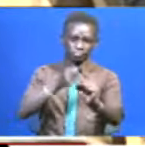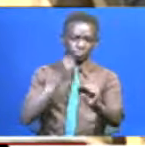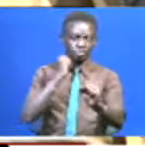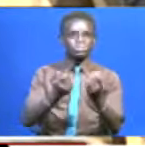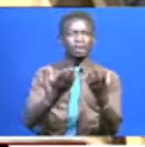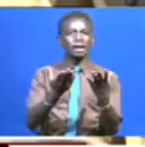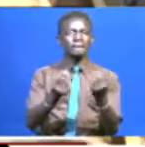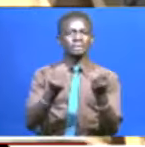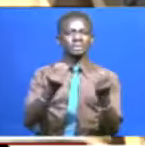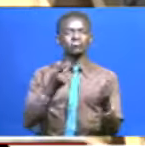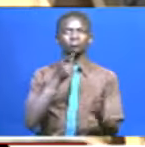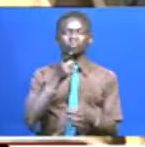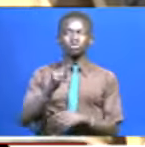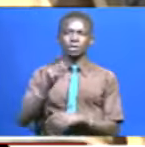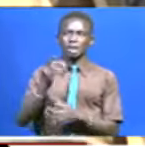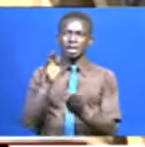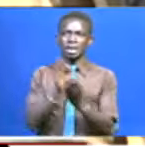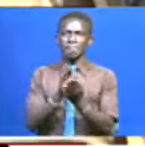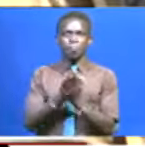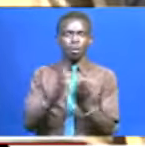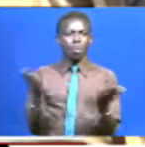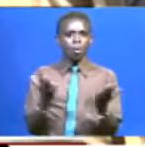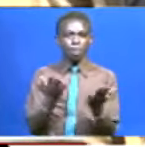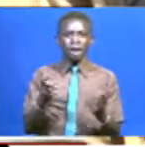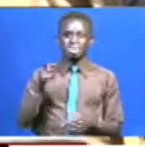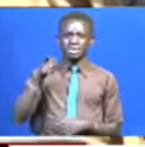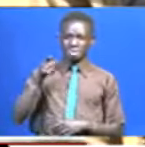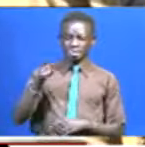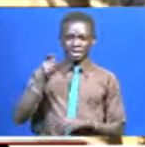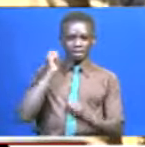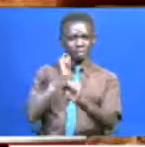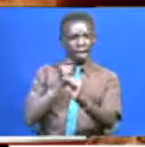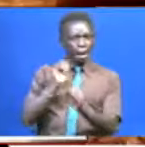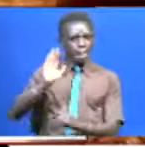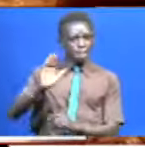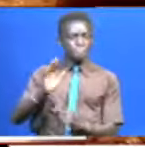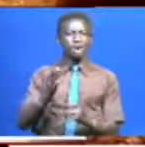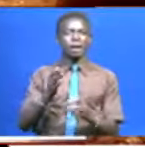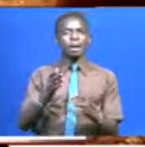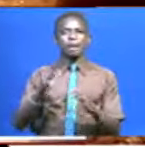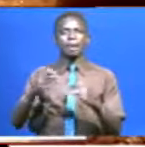kwa lesao eneo suli wakati hata wanatoa.